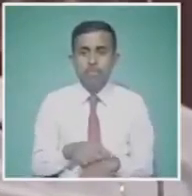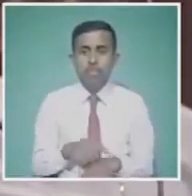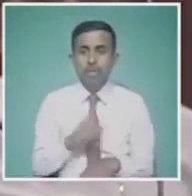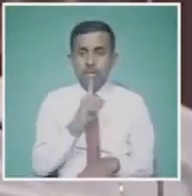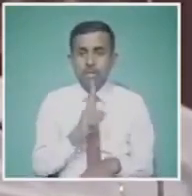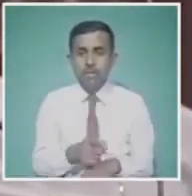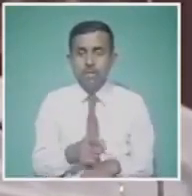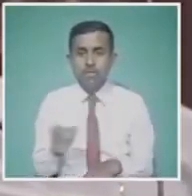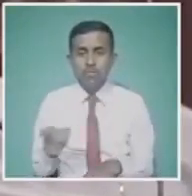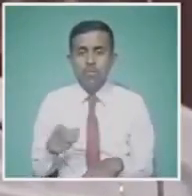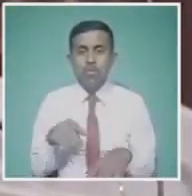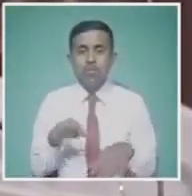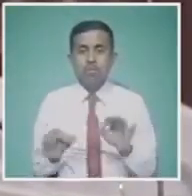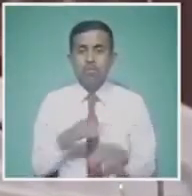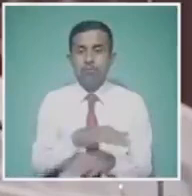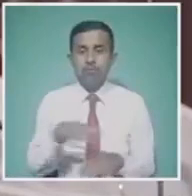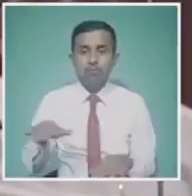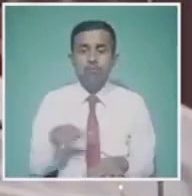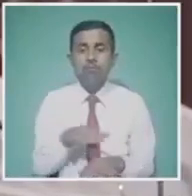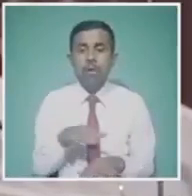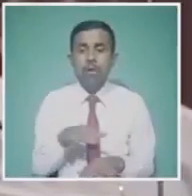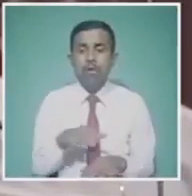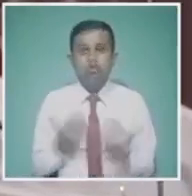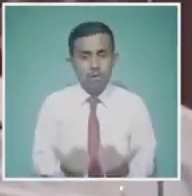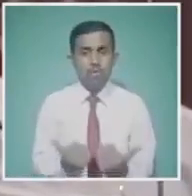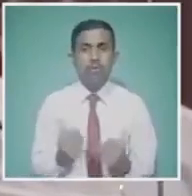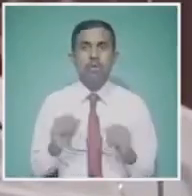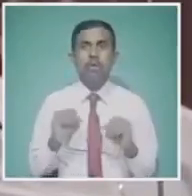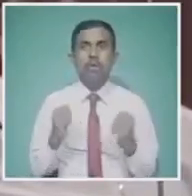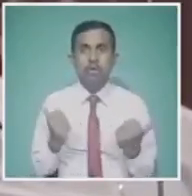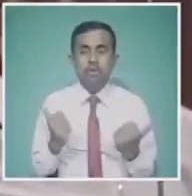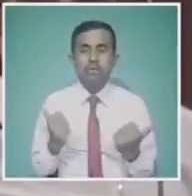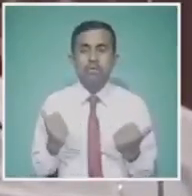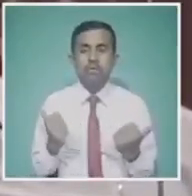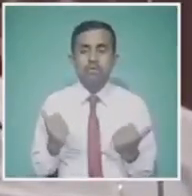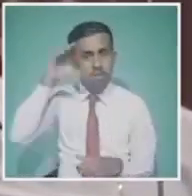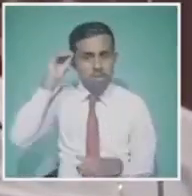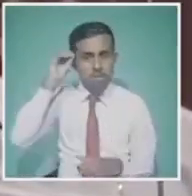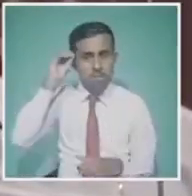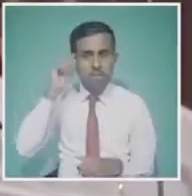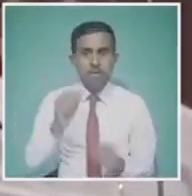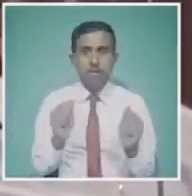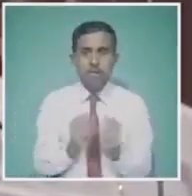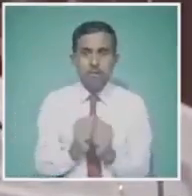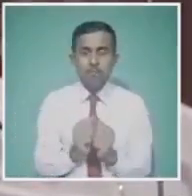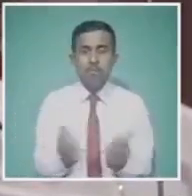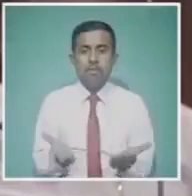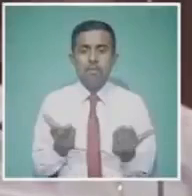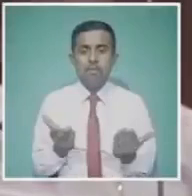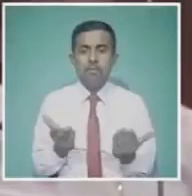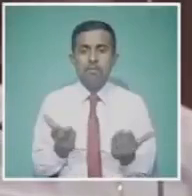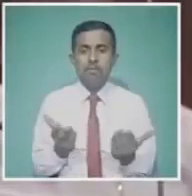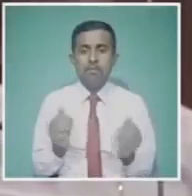பிறந்து வளர்ந்து அந்த தோட்ட தொழிலாளியோட காசில் படிப்பு எல்லாம் கற்றுக்கொண்டு அதே இடத்துல வேலை புரிகிற நபர் வந்து வெளியாகும். இந்த நிலைமையில தான் தோட்டத்தை கொண்டு